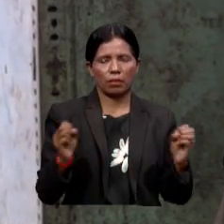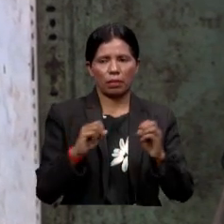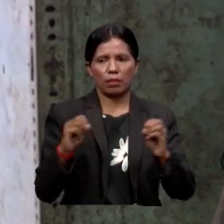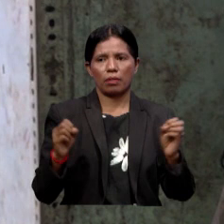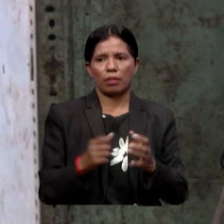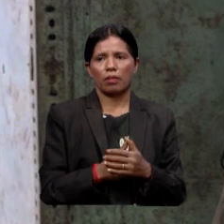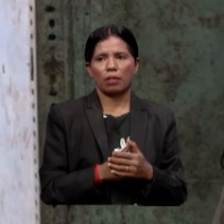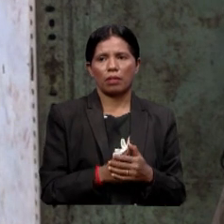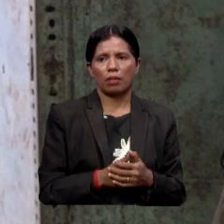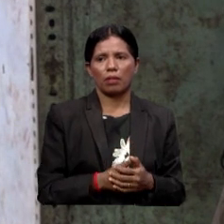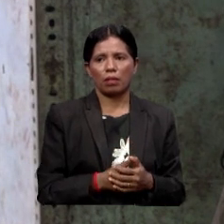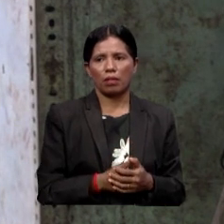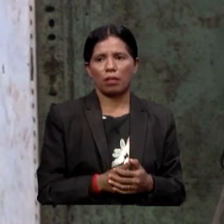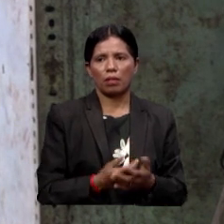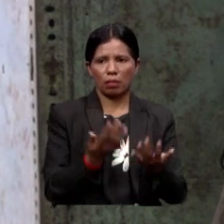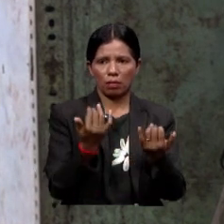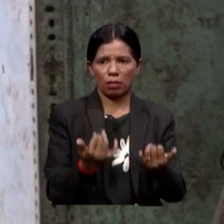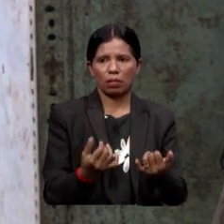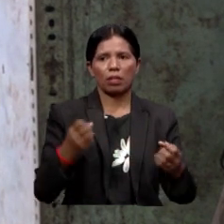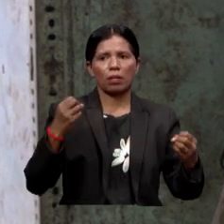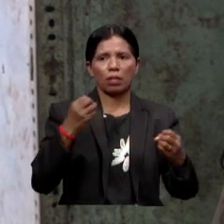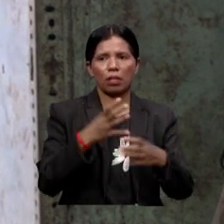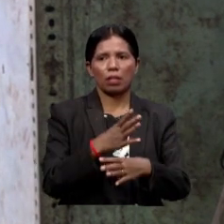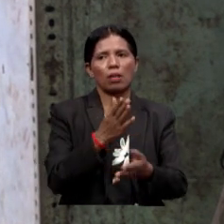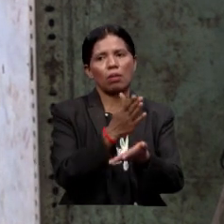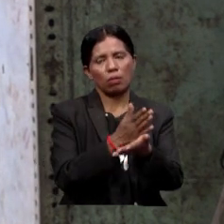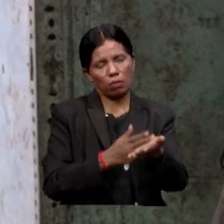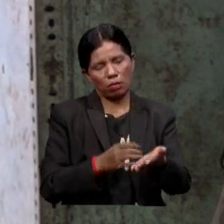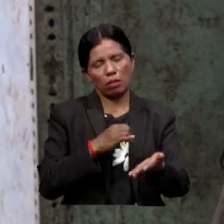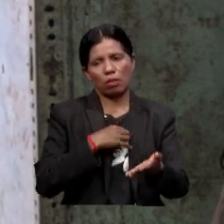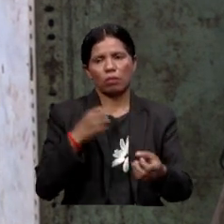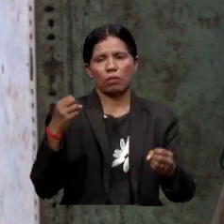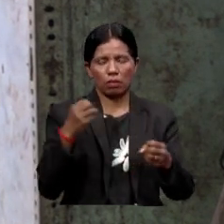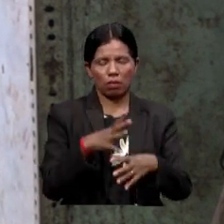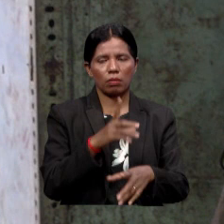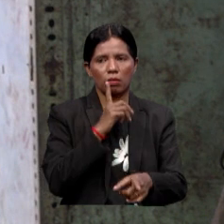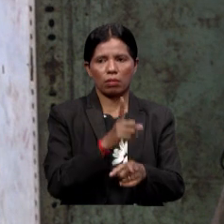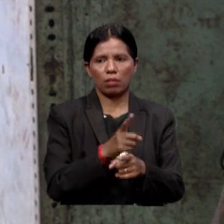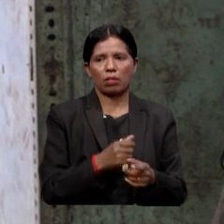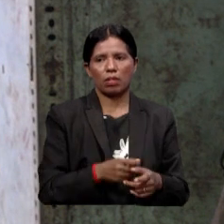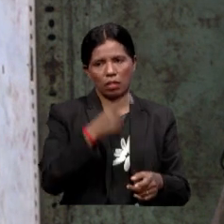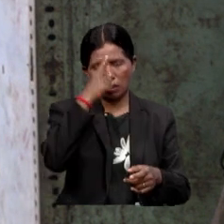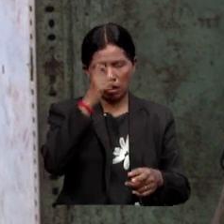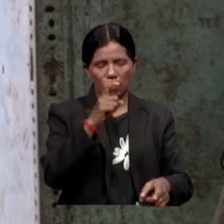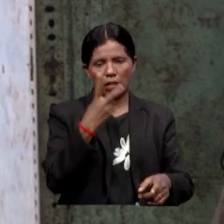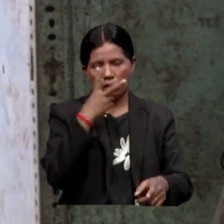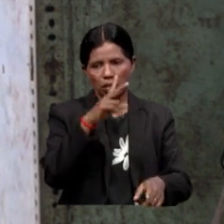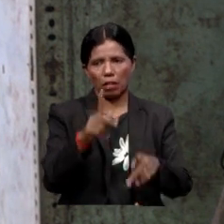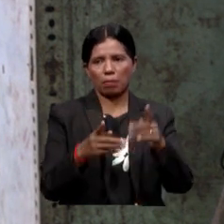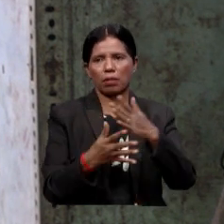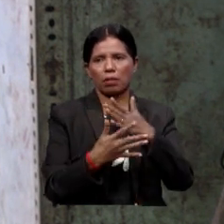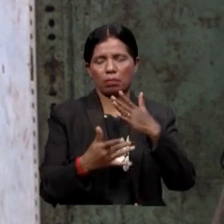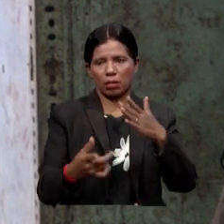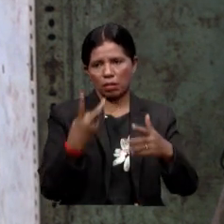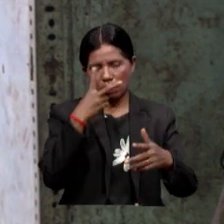Kau masih oki, kau coba tinan, tahu ke lebih apa kuat ini sih yang tahu deh. Kamu emang ni orang, emang aku malu orang ni